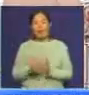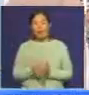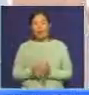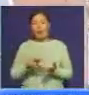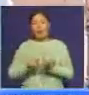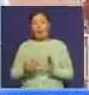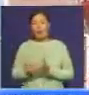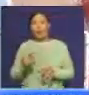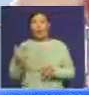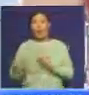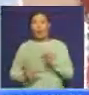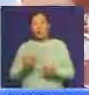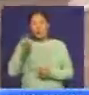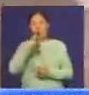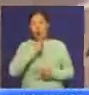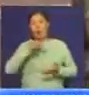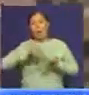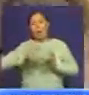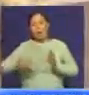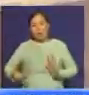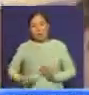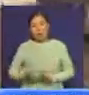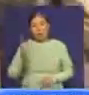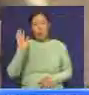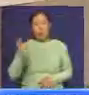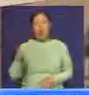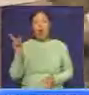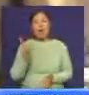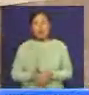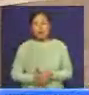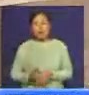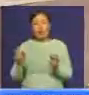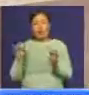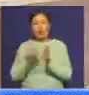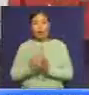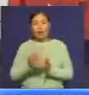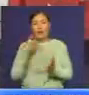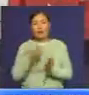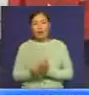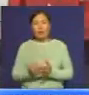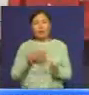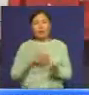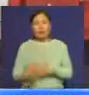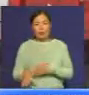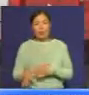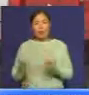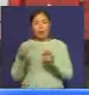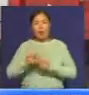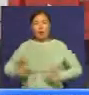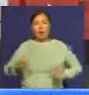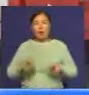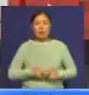плановые переносятся на следующий год. Однако предприниматели обязаны устранить все неполадки и выполнить